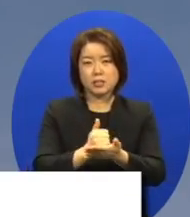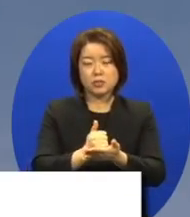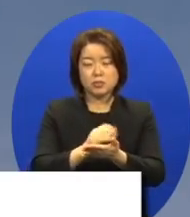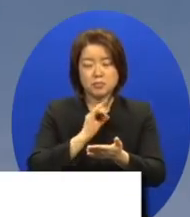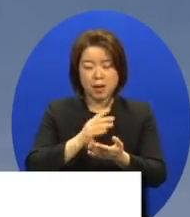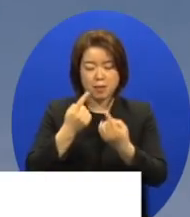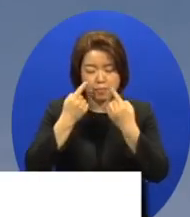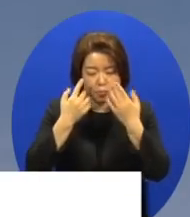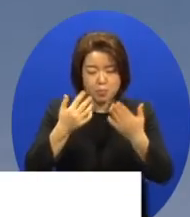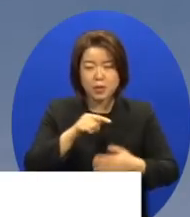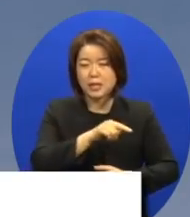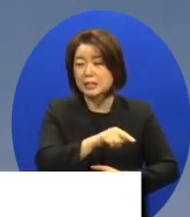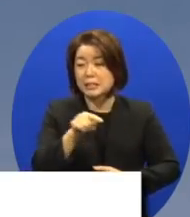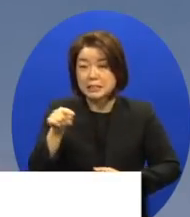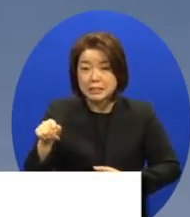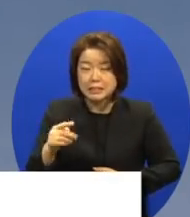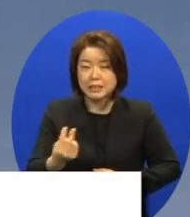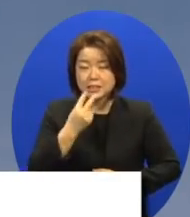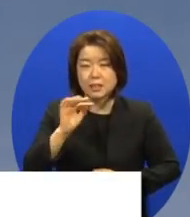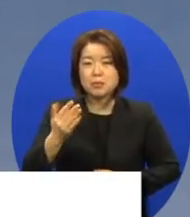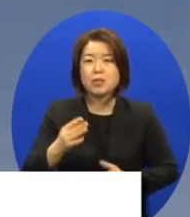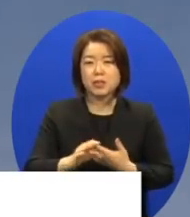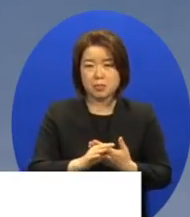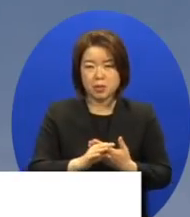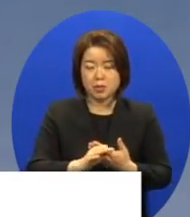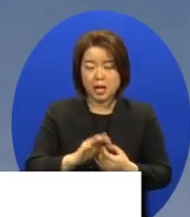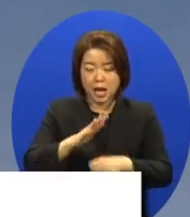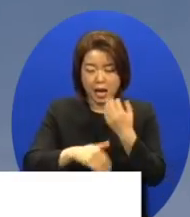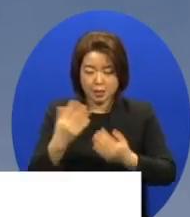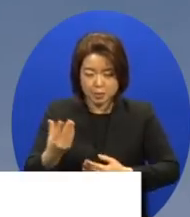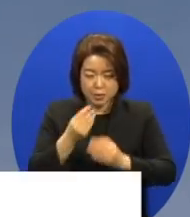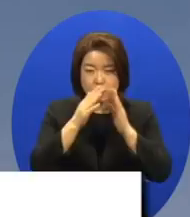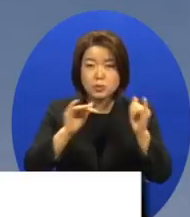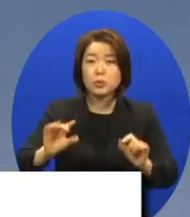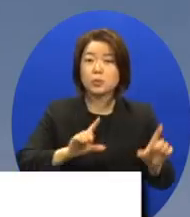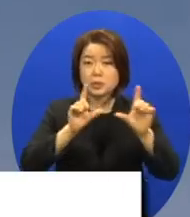되셨다면 하나님의 성전으로 상 가면